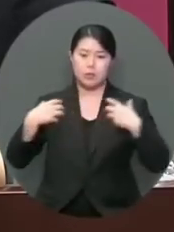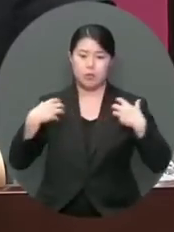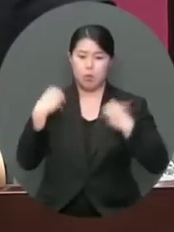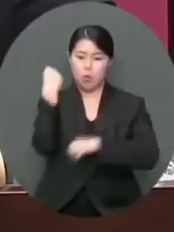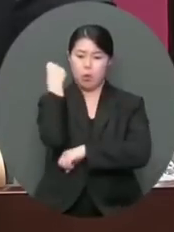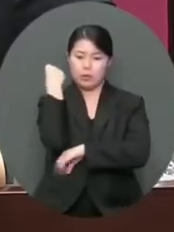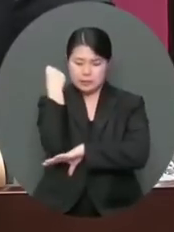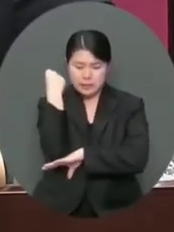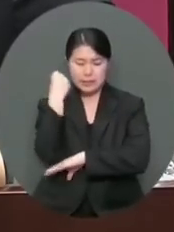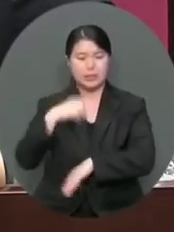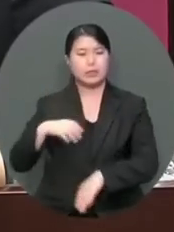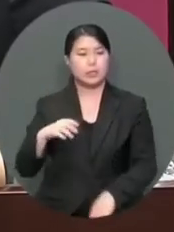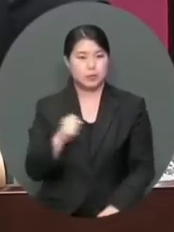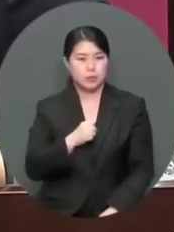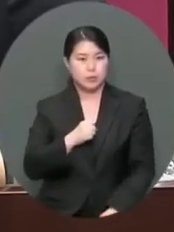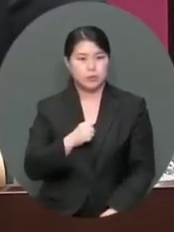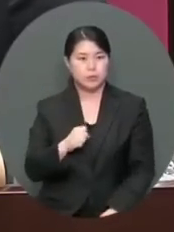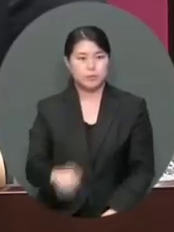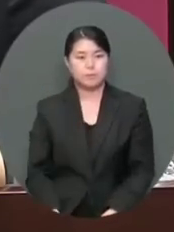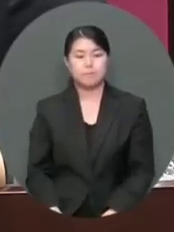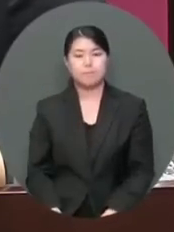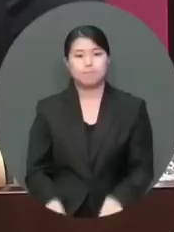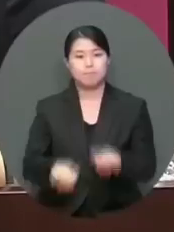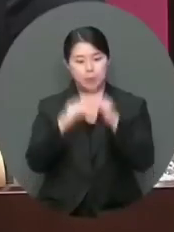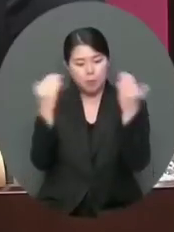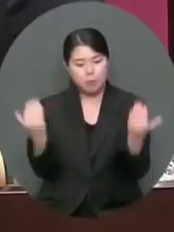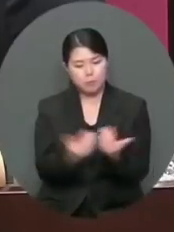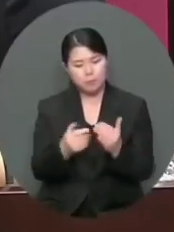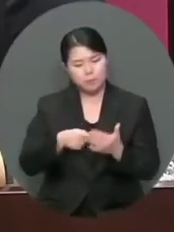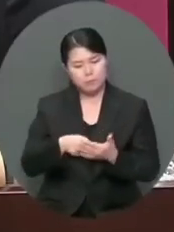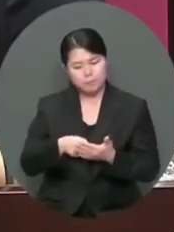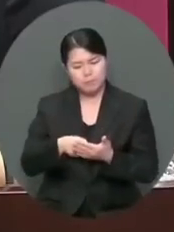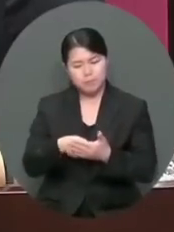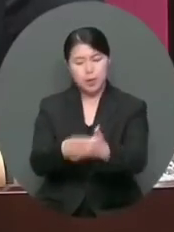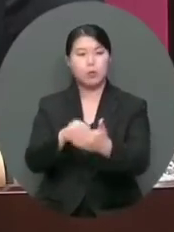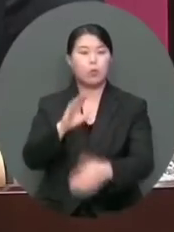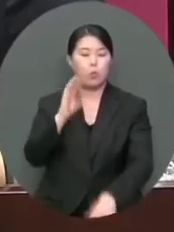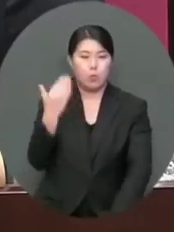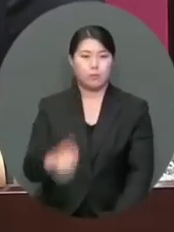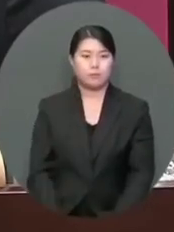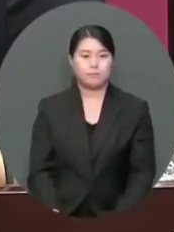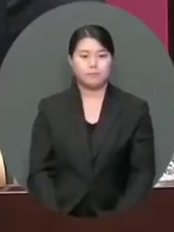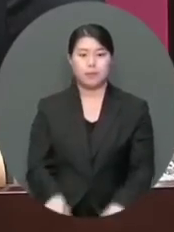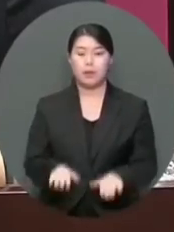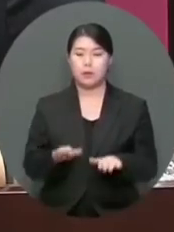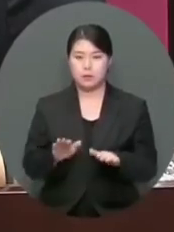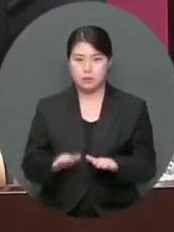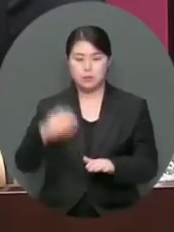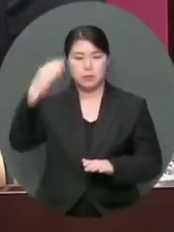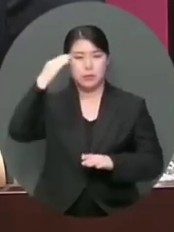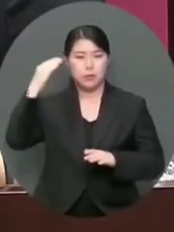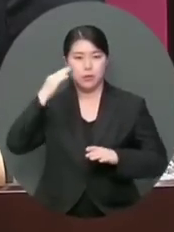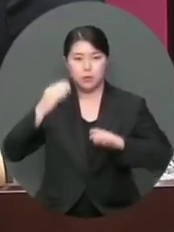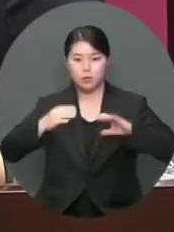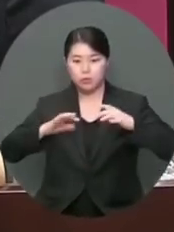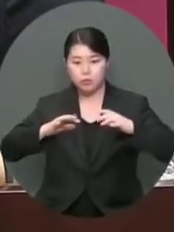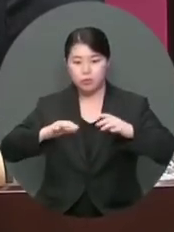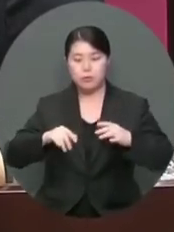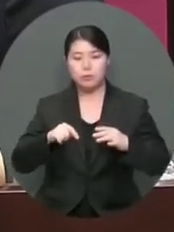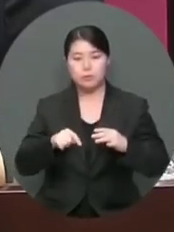원칙 하에서 이 모든 일들이 추진이 되고 그리고 이제는 우리가